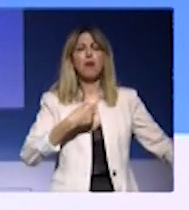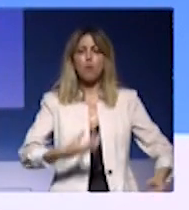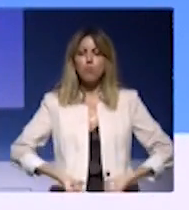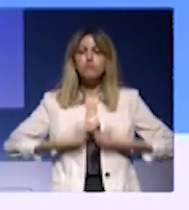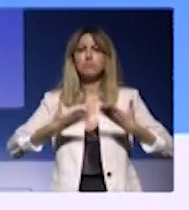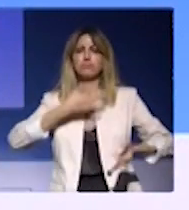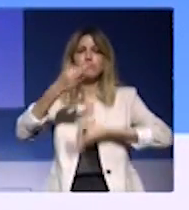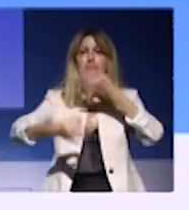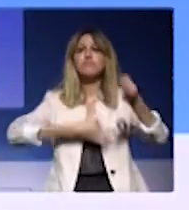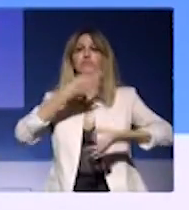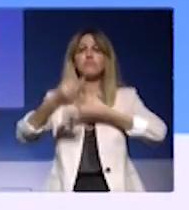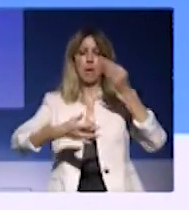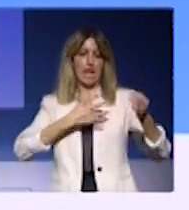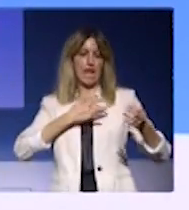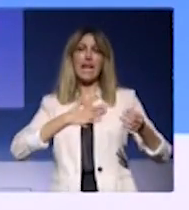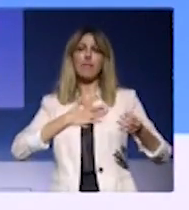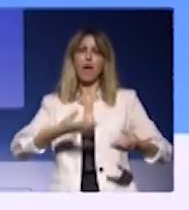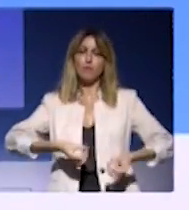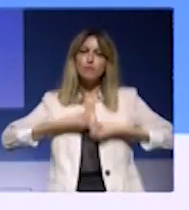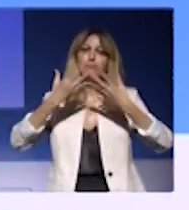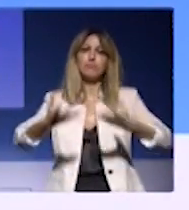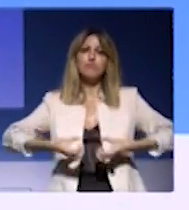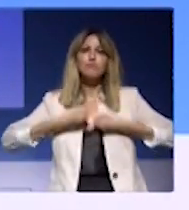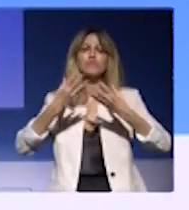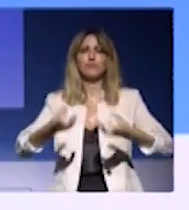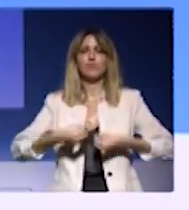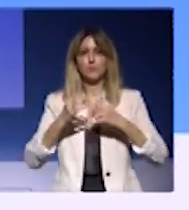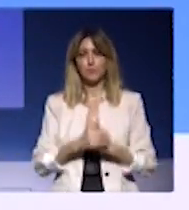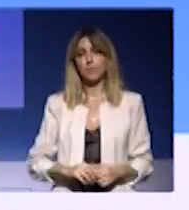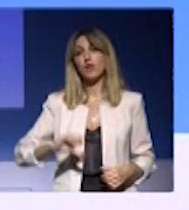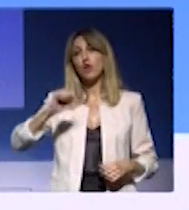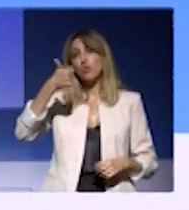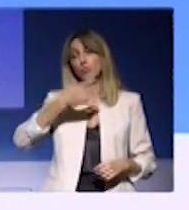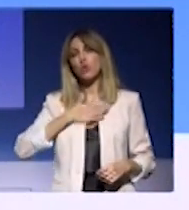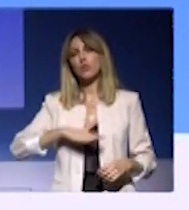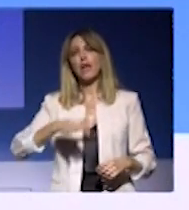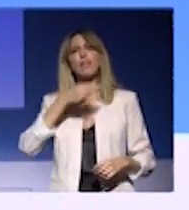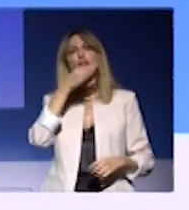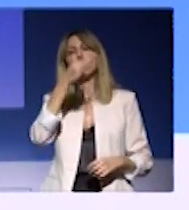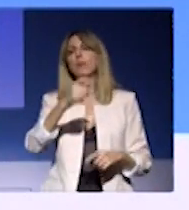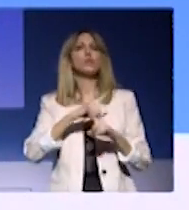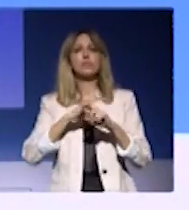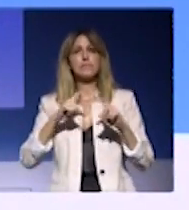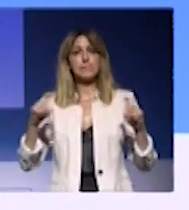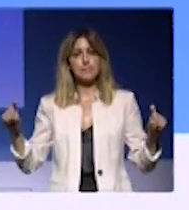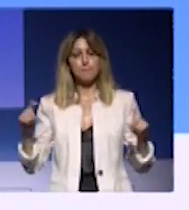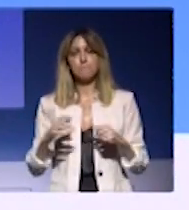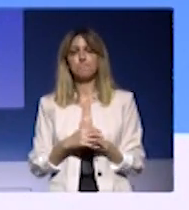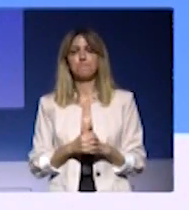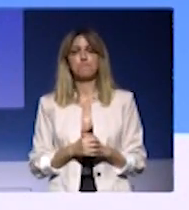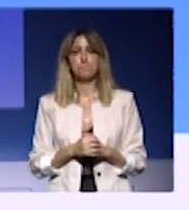Θέλω καταρχάς να ξεκινήσω από ένα ερώτημα το οποίο